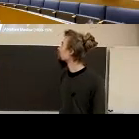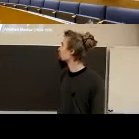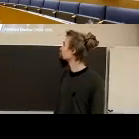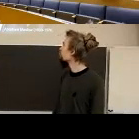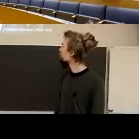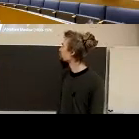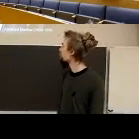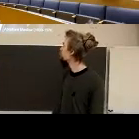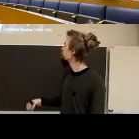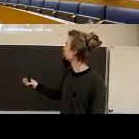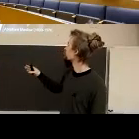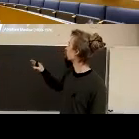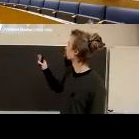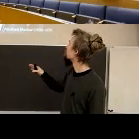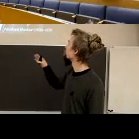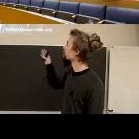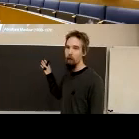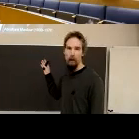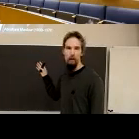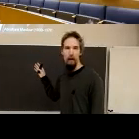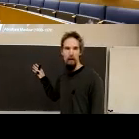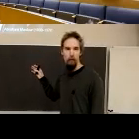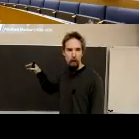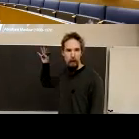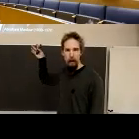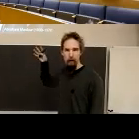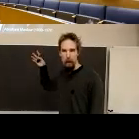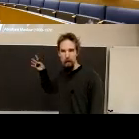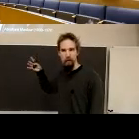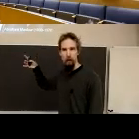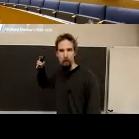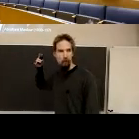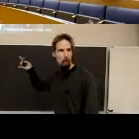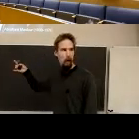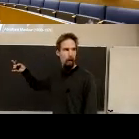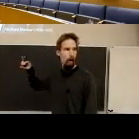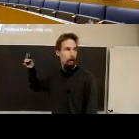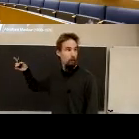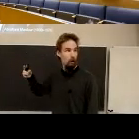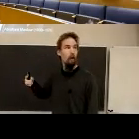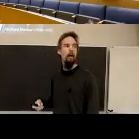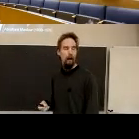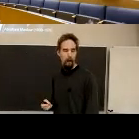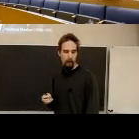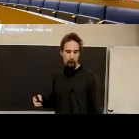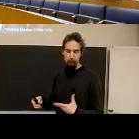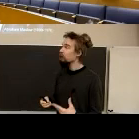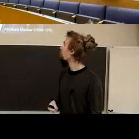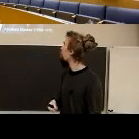ja olemiskognition ja vastaavasti puute- ja olemisarvot. Ja näissä molemmissa on kohtuu samanlainen ajatus,